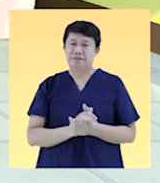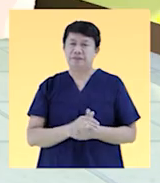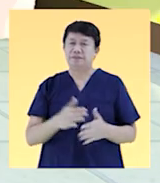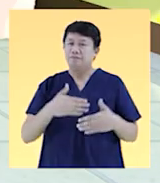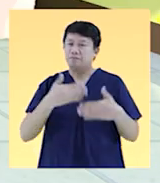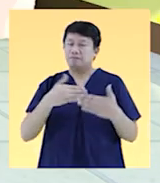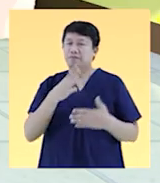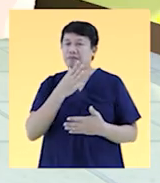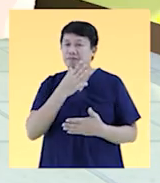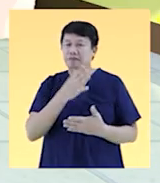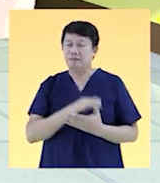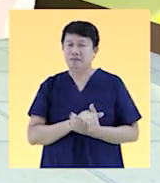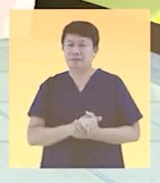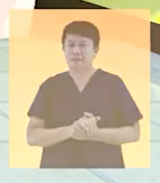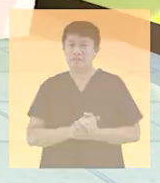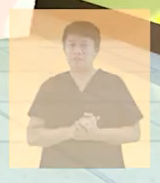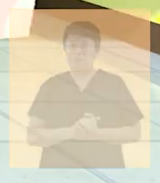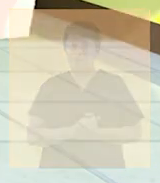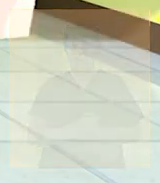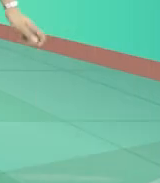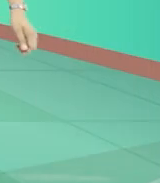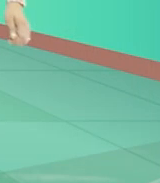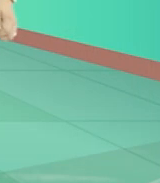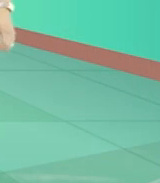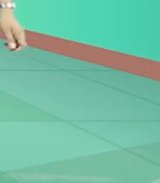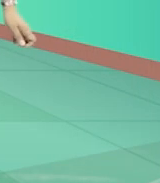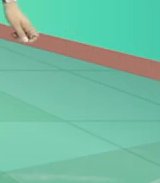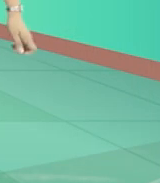Natutuwa naman ako sa'yo, anak.